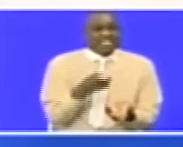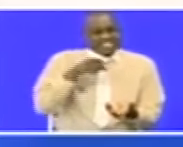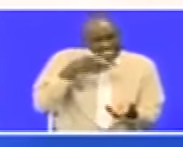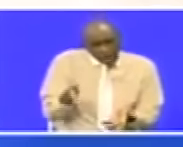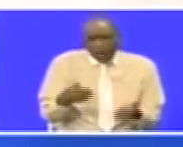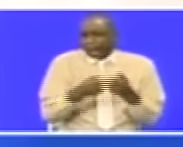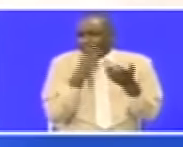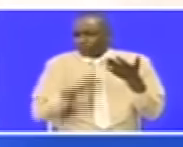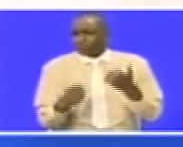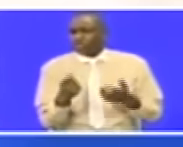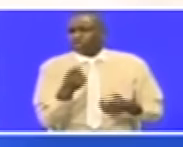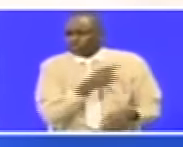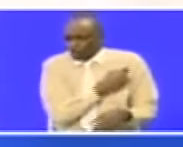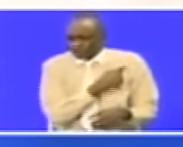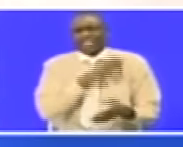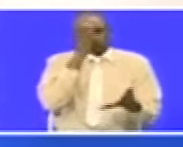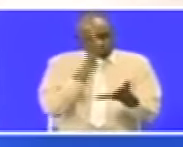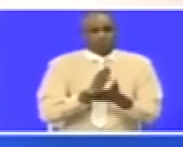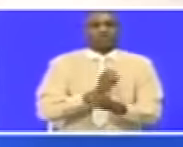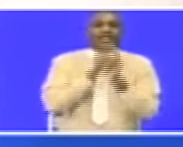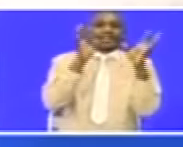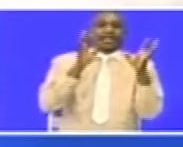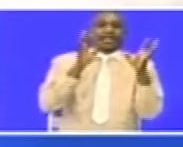injuries that she was indeed defiled.